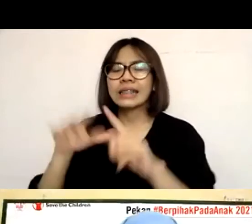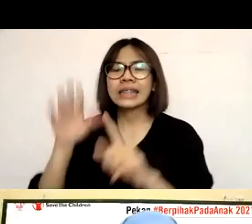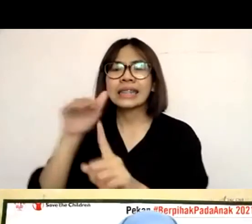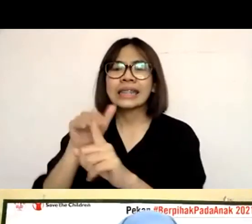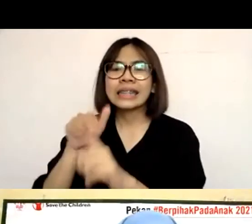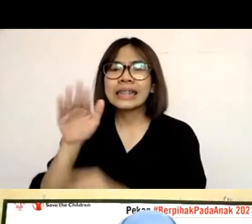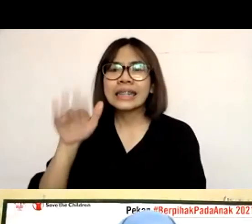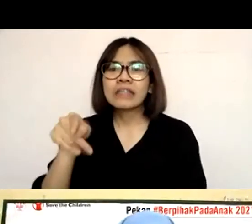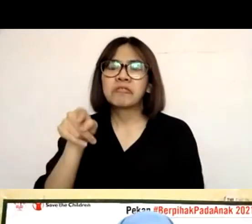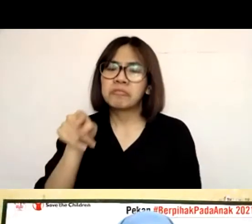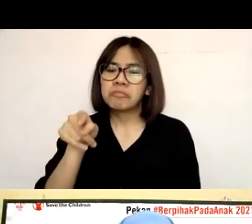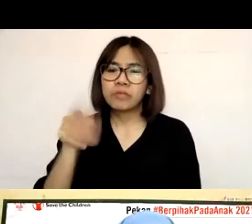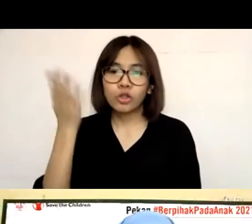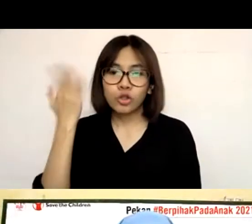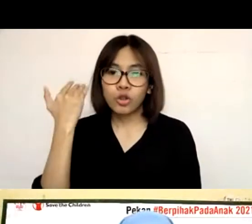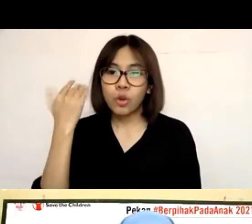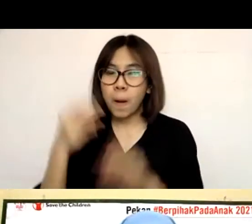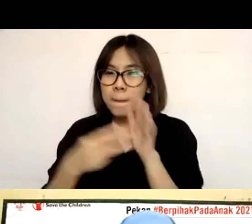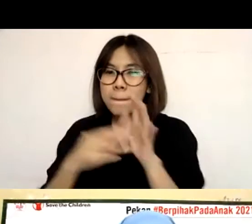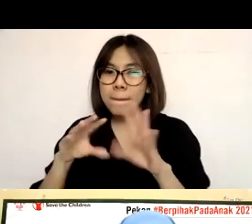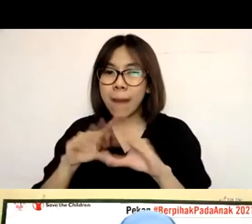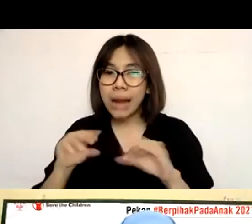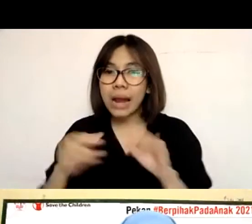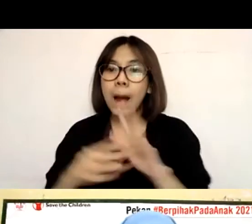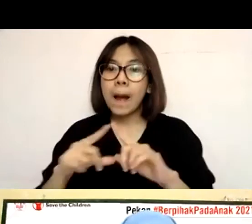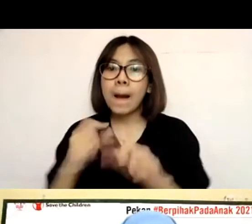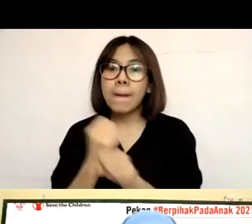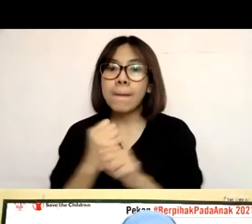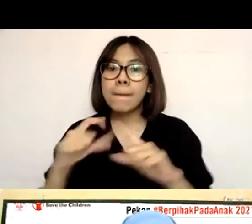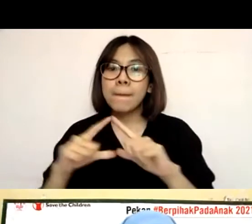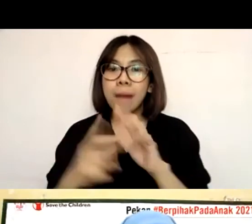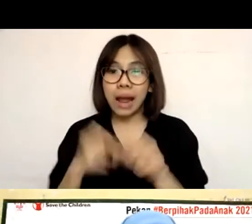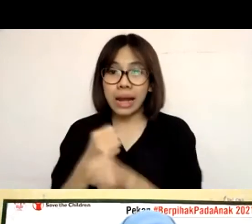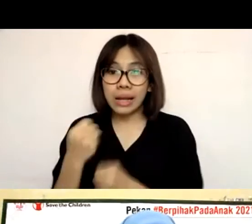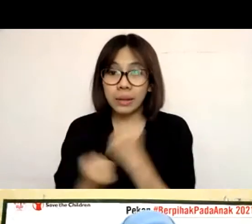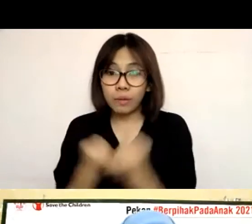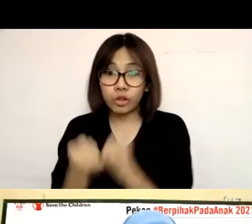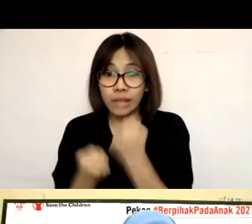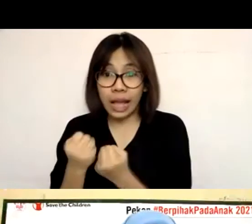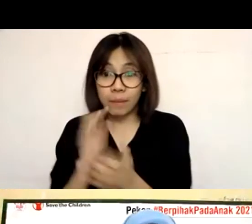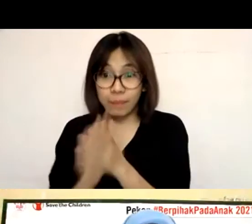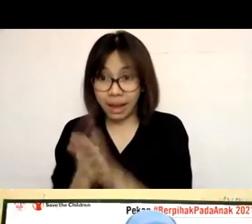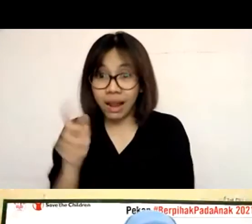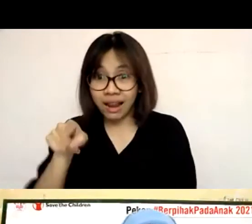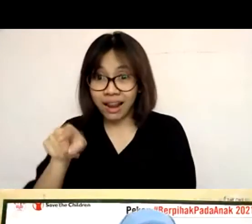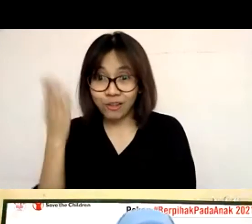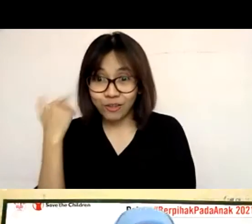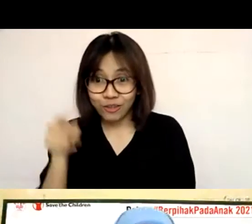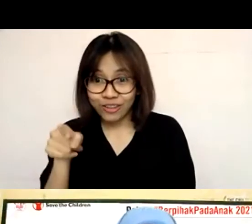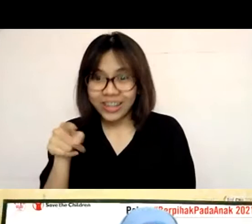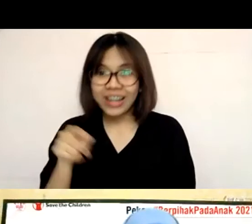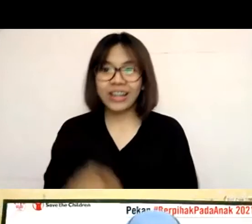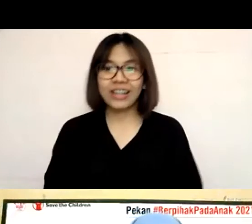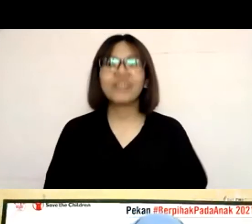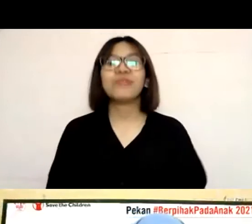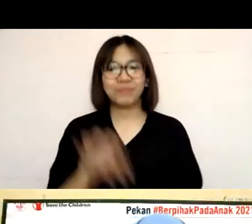magang ya di packaging sectionnya Botan Nina, betul ya? Ya. Betul, oke.